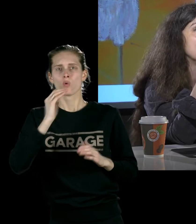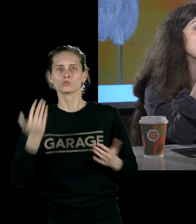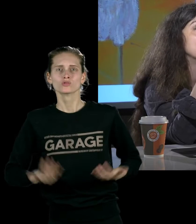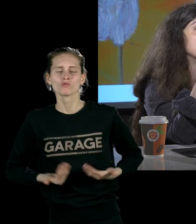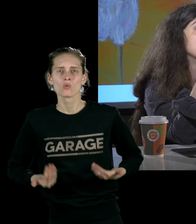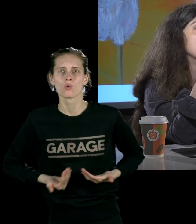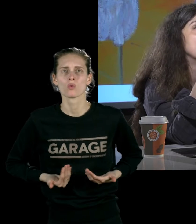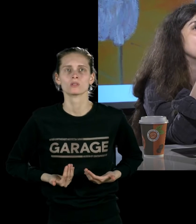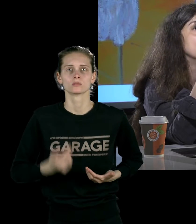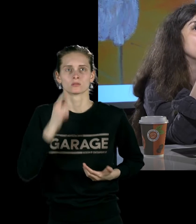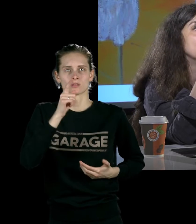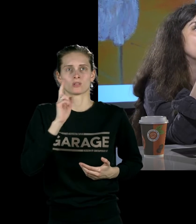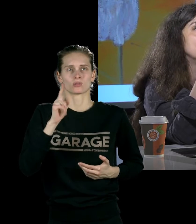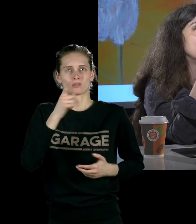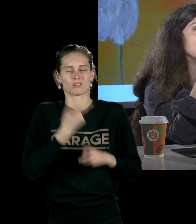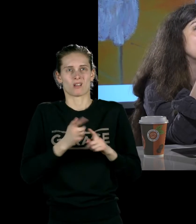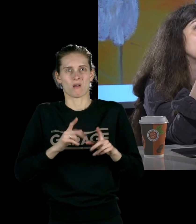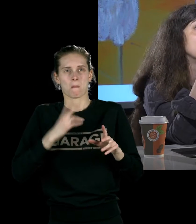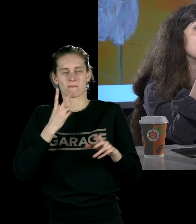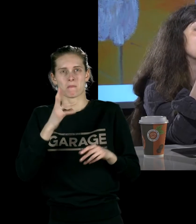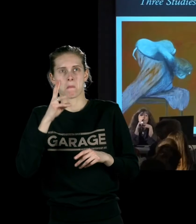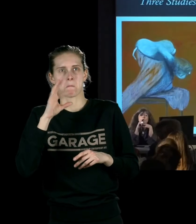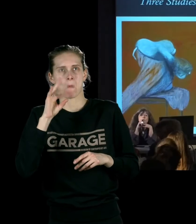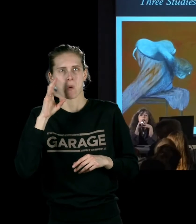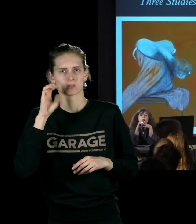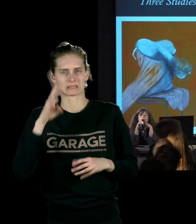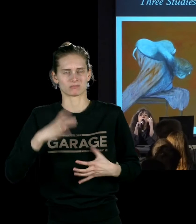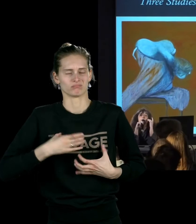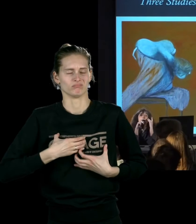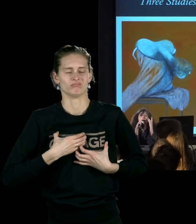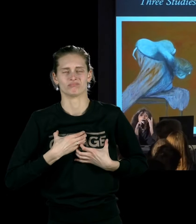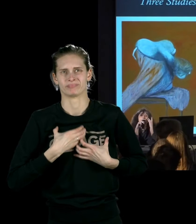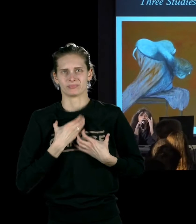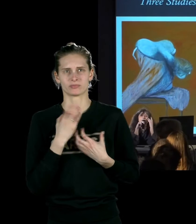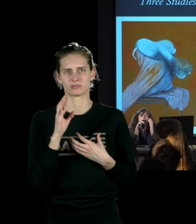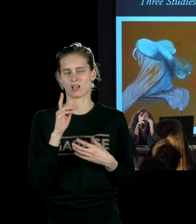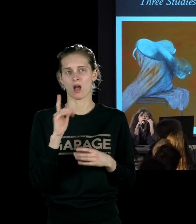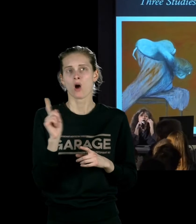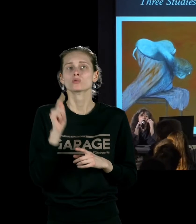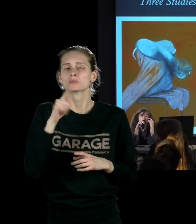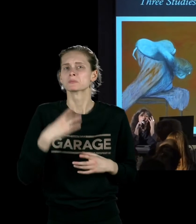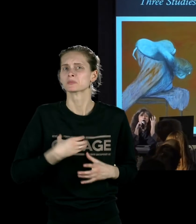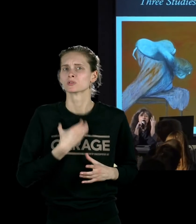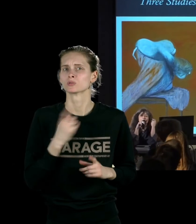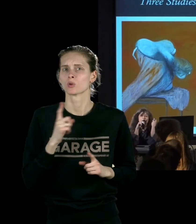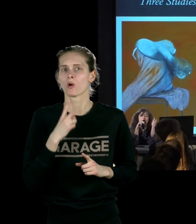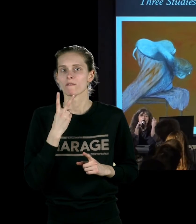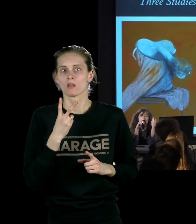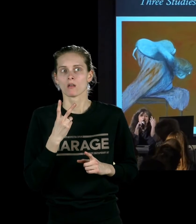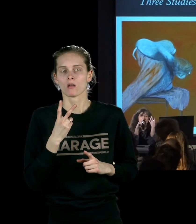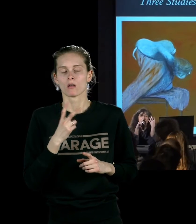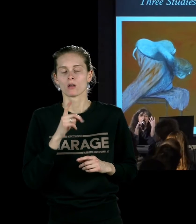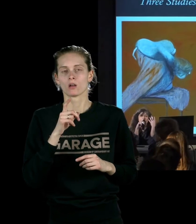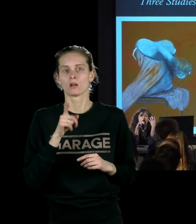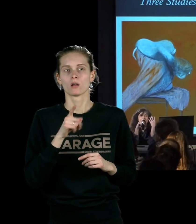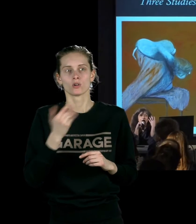это, такие монстры. Но это люди, в чем здесь монструозность? Монструозность – это не чудовище, это не существо,